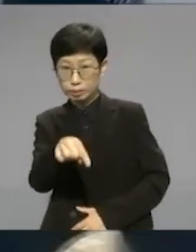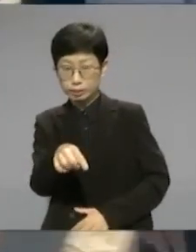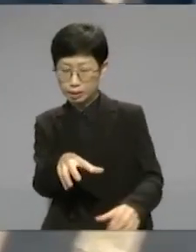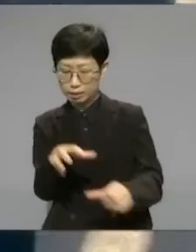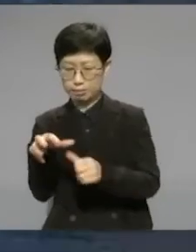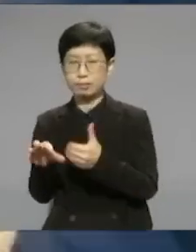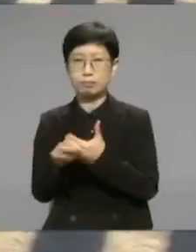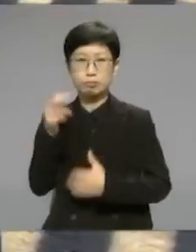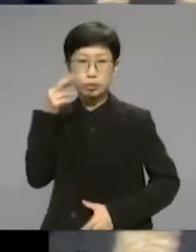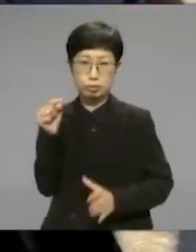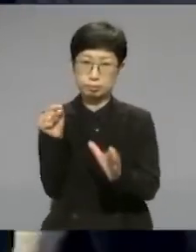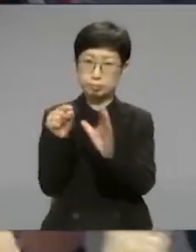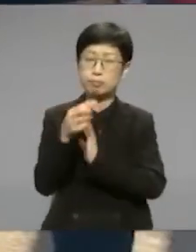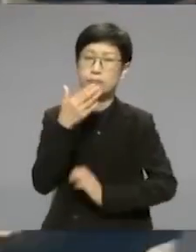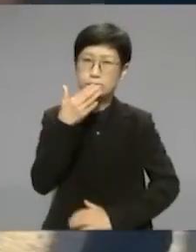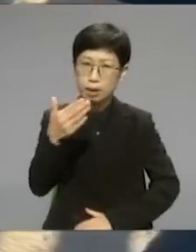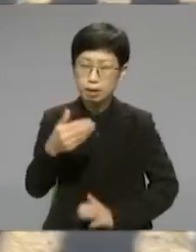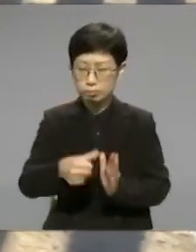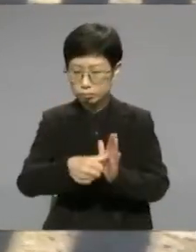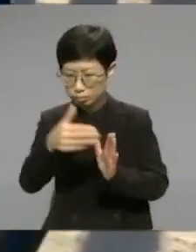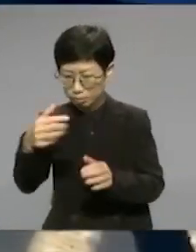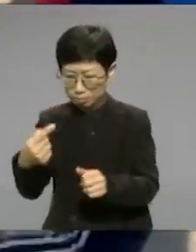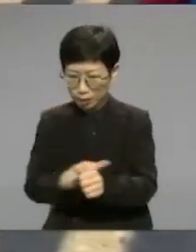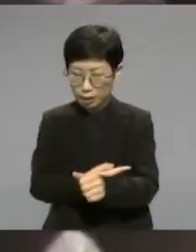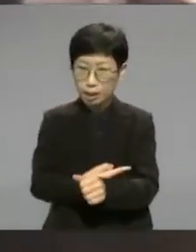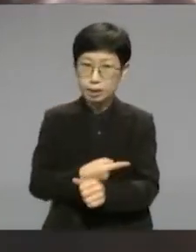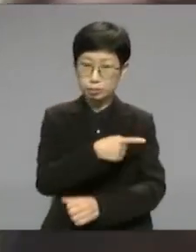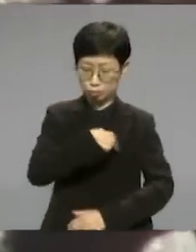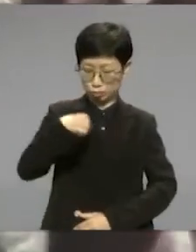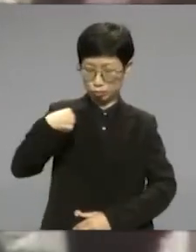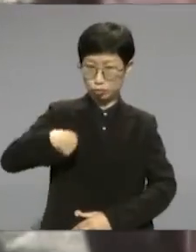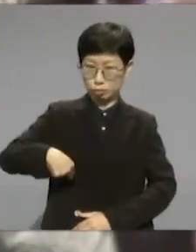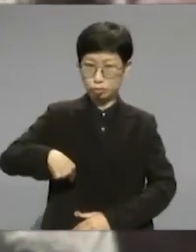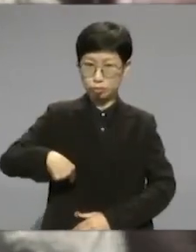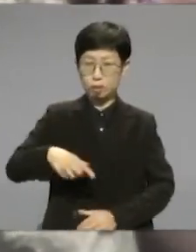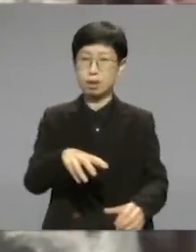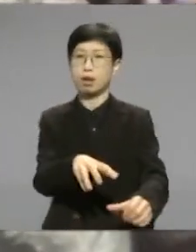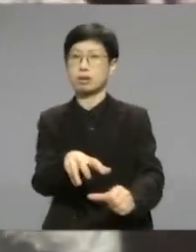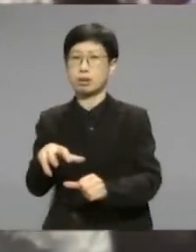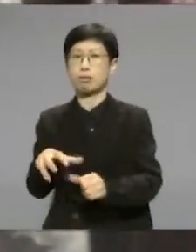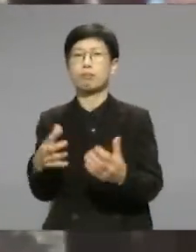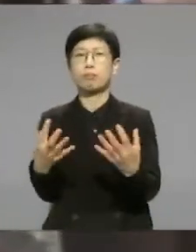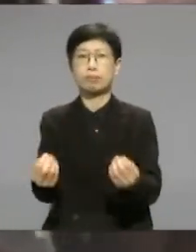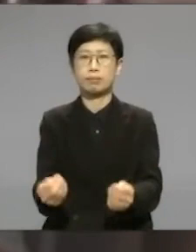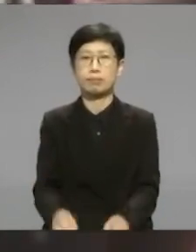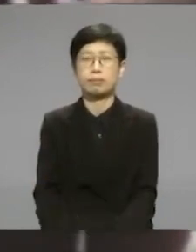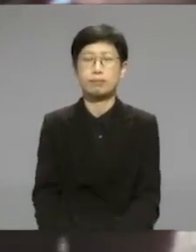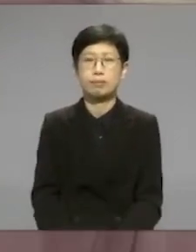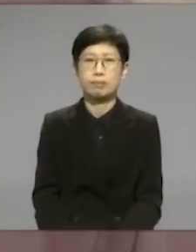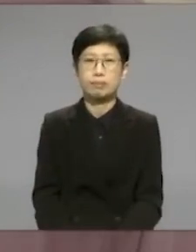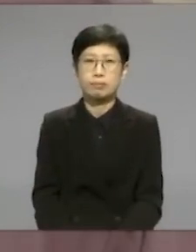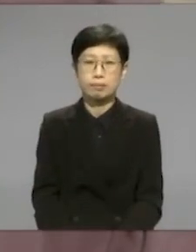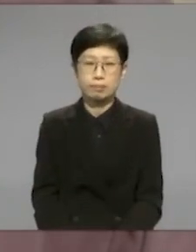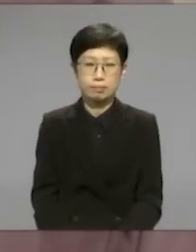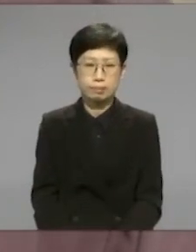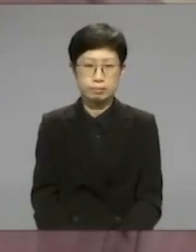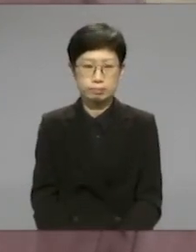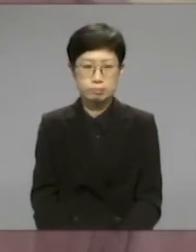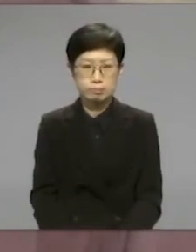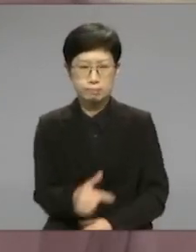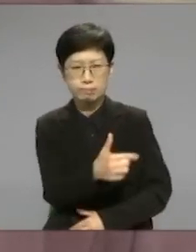통한 미국행이 유명해지면서 어느새 중국에서 미국으로 가는 미리국 루트가 돼버린 겁니다. Here we have